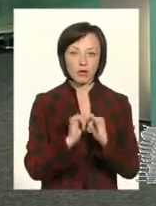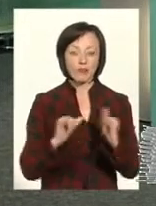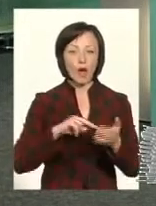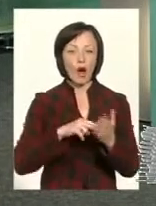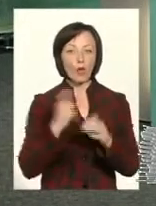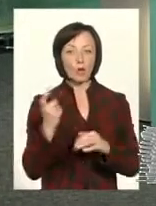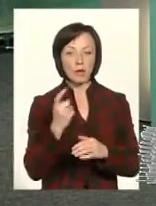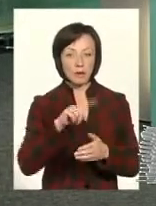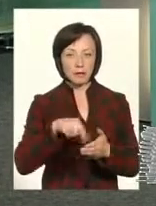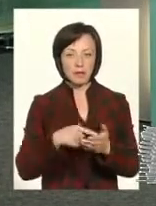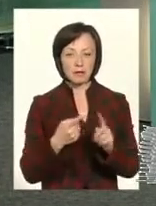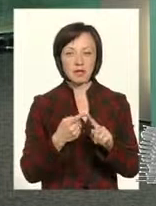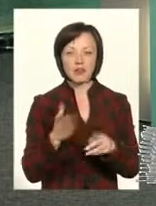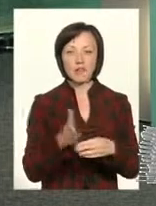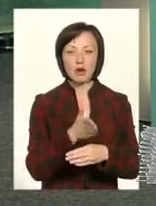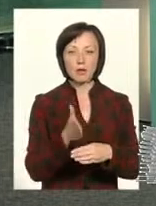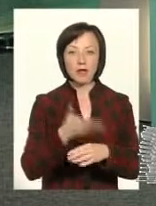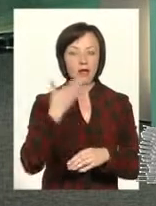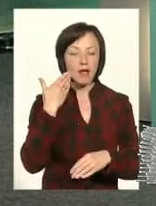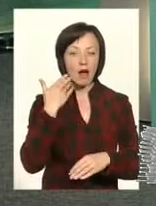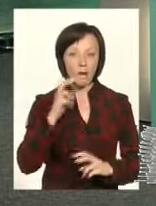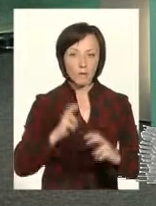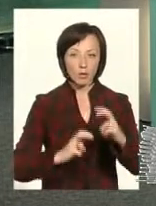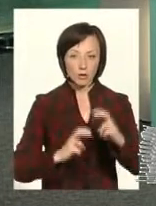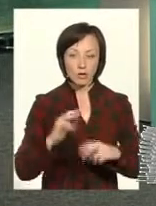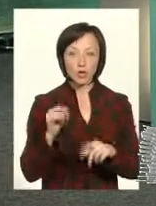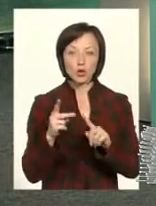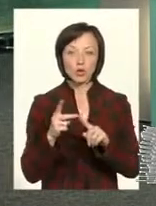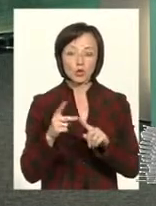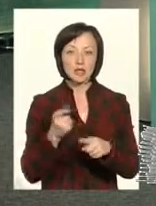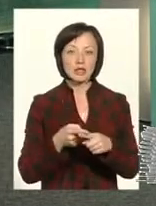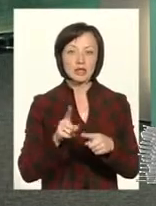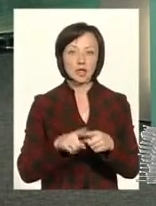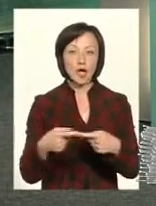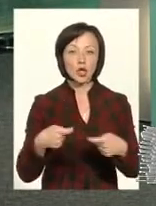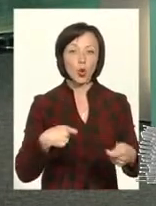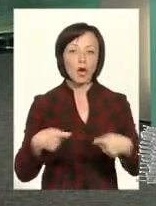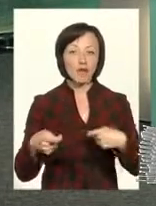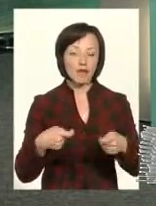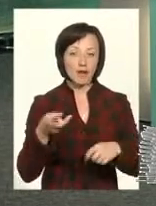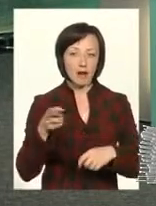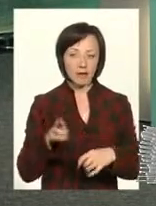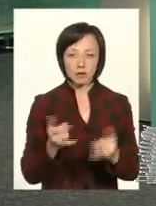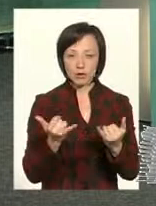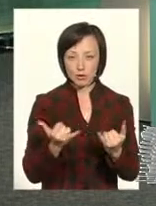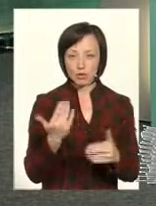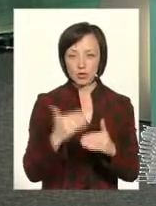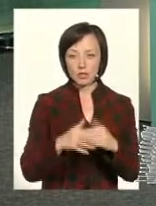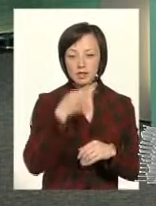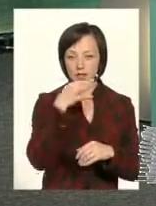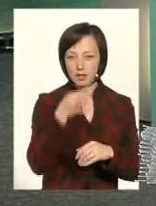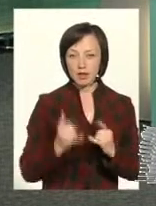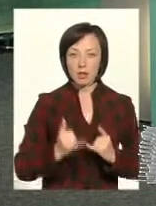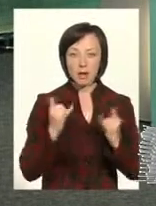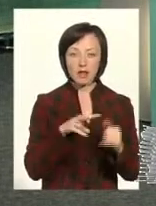міста. Це перше – це виробництво, легка промисловість. І друге – це торгівля. Про що сьогодні сказала